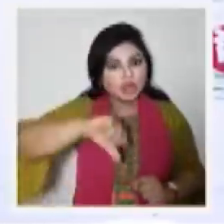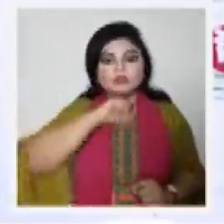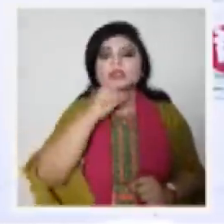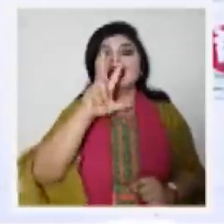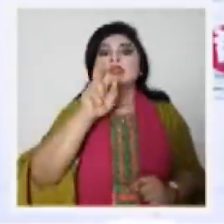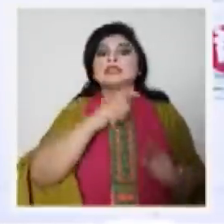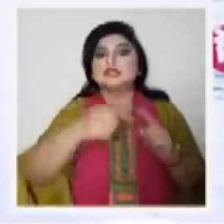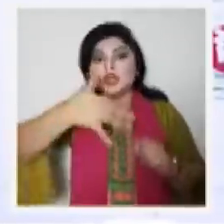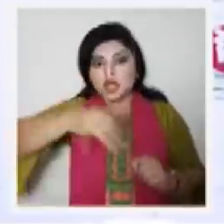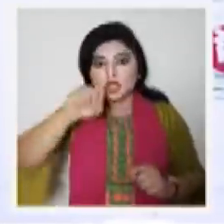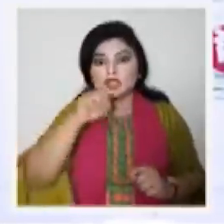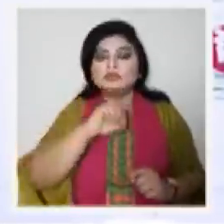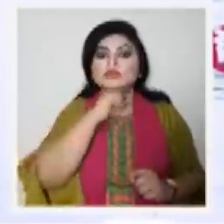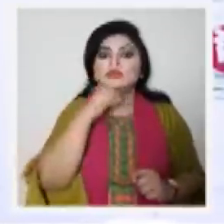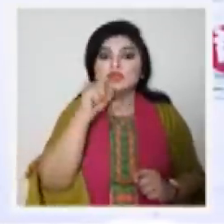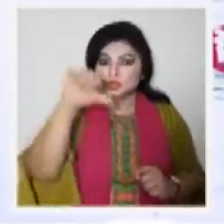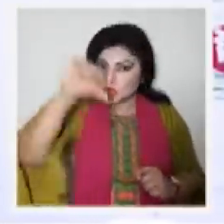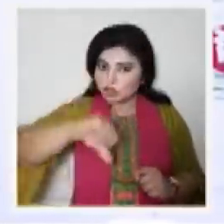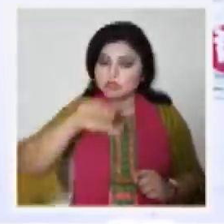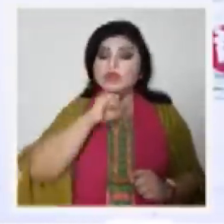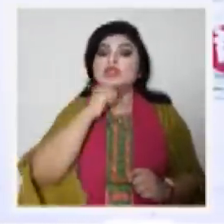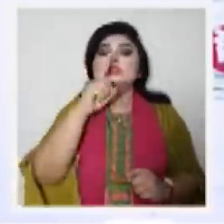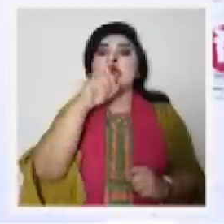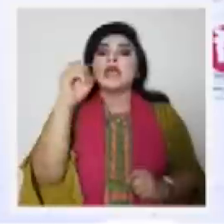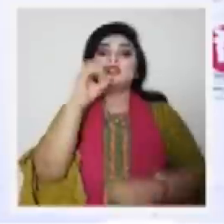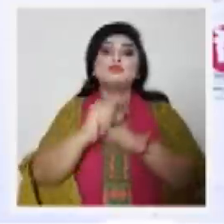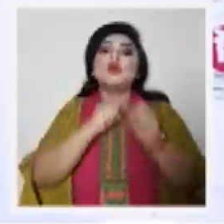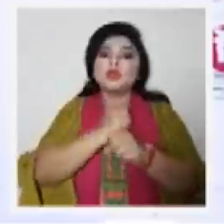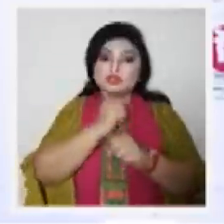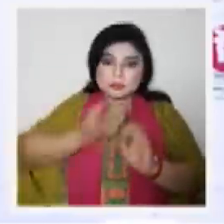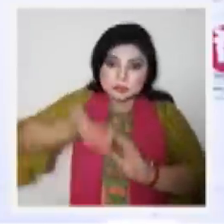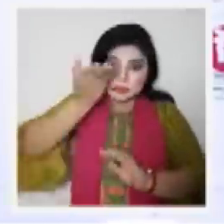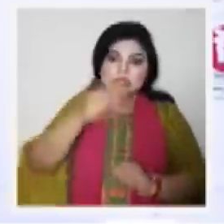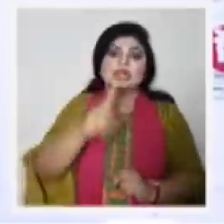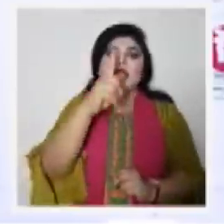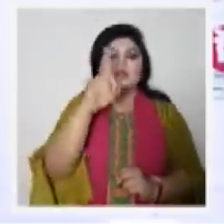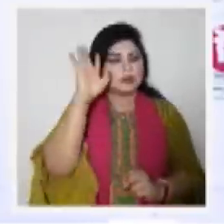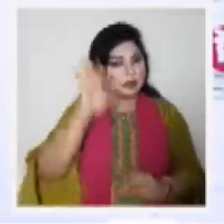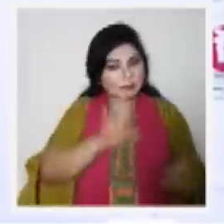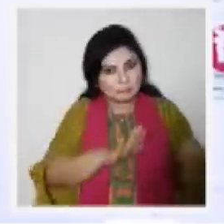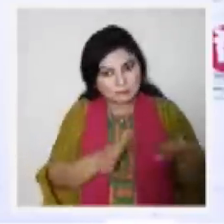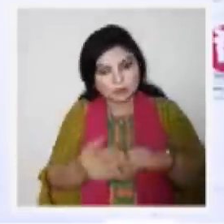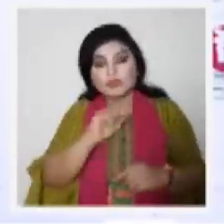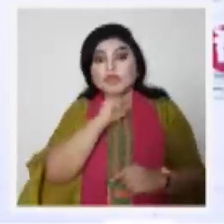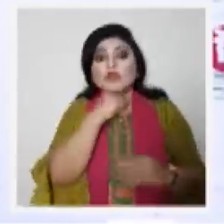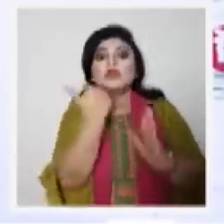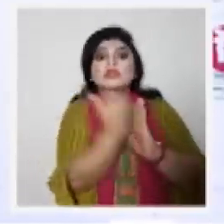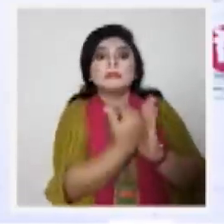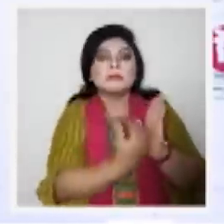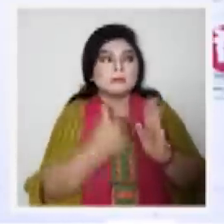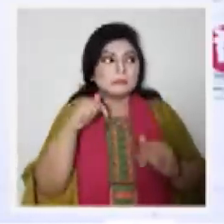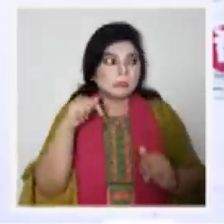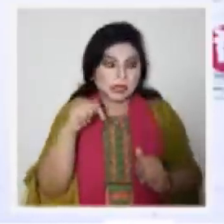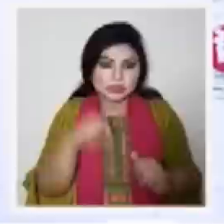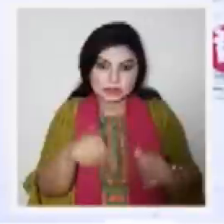61-70 বছরের 8 জন, 71-80 বছরের 9 জন, 81-90 বছরের 4 জন এবং 100-ঊর্ধ্ব বয়স